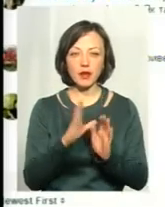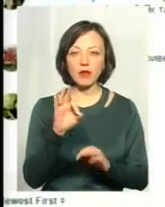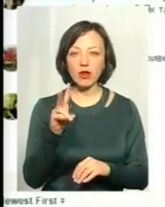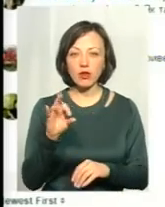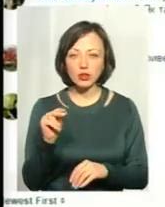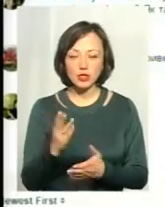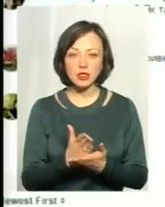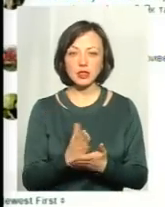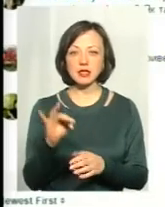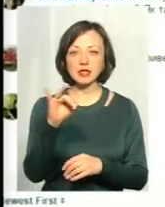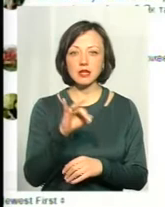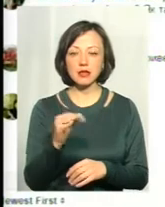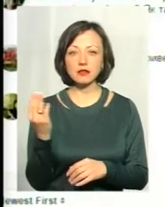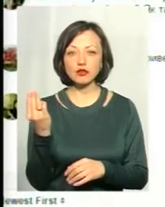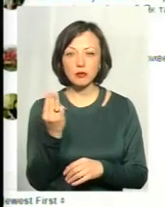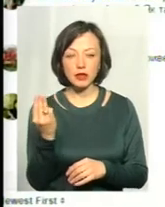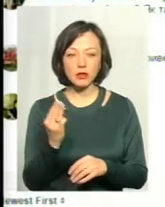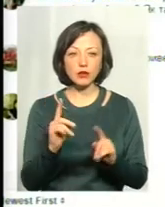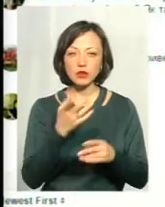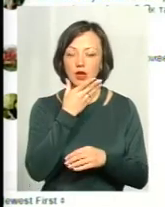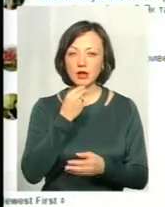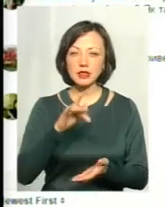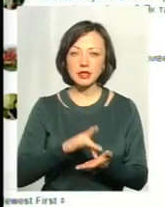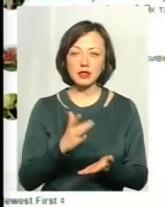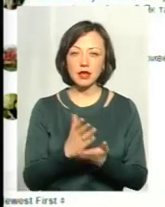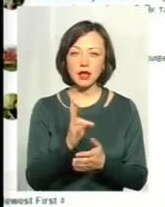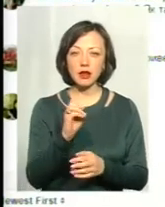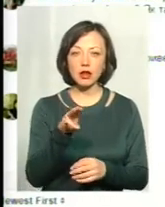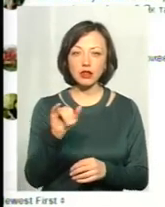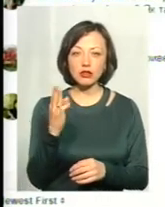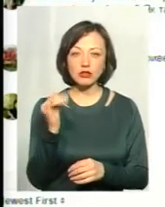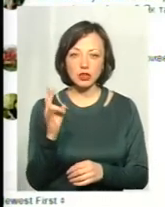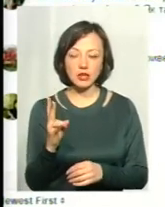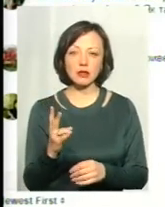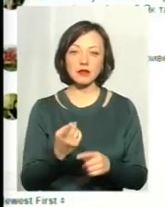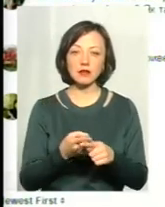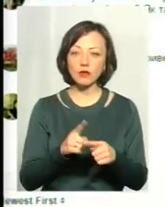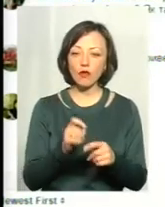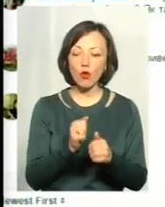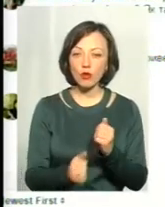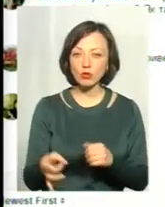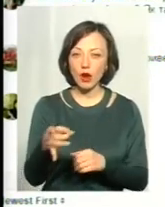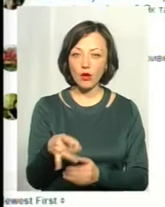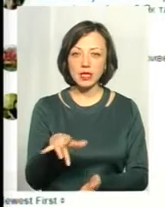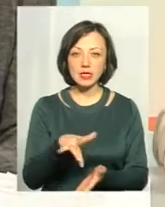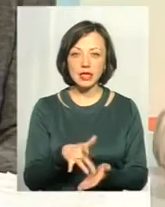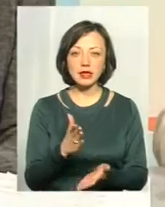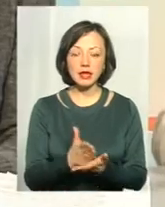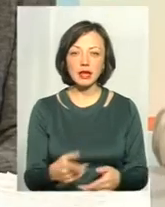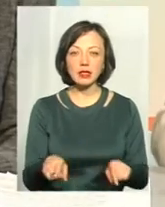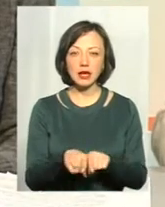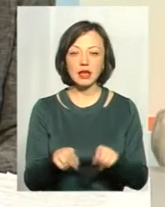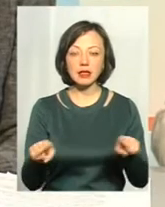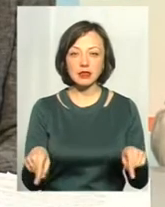я знаю, і в Ізяславі, і в Шепетівці. Дуже гарний центр є в Нітішині. Так що це в кожному районному центрі є такий